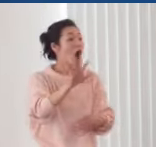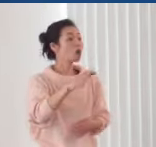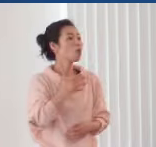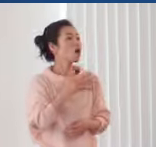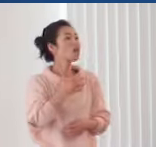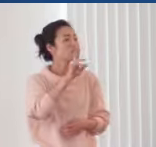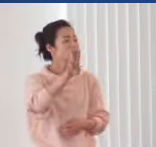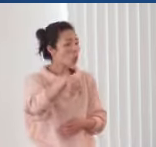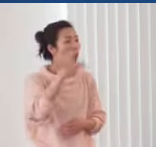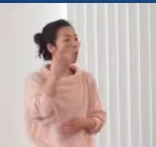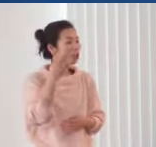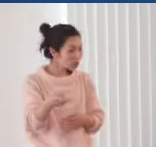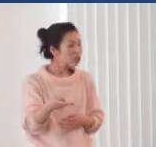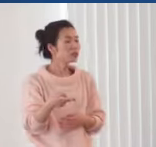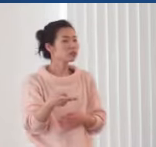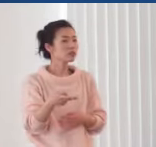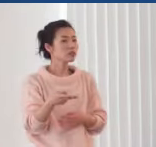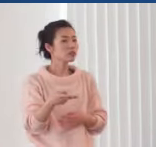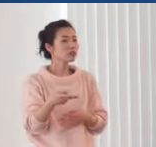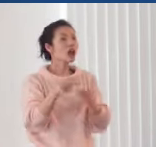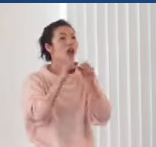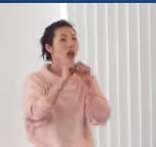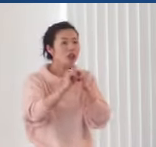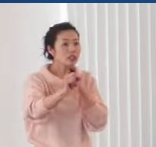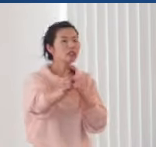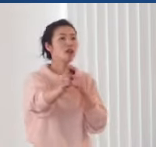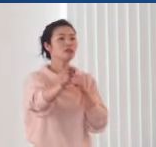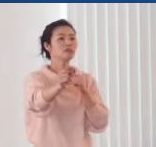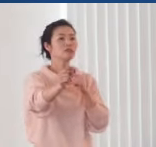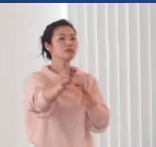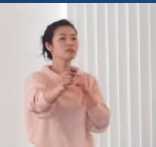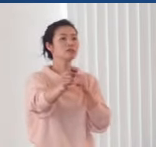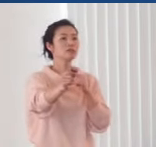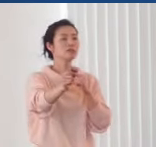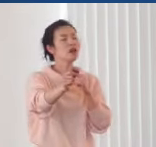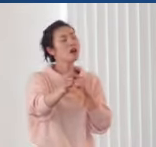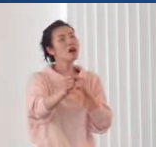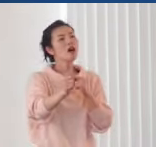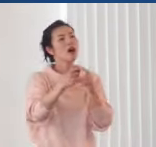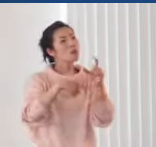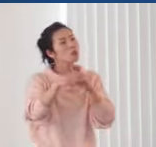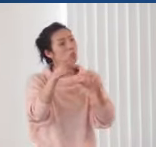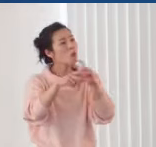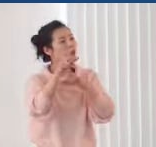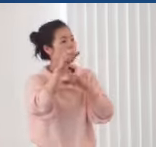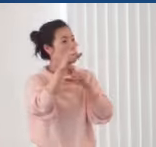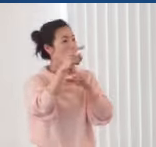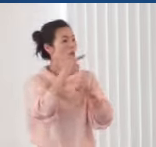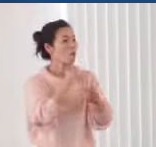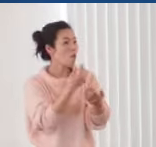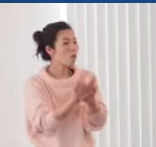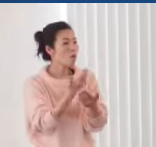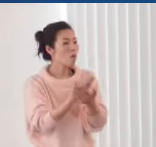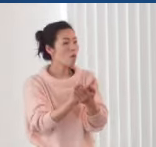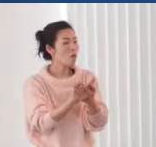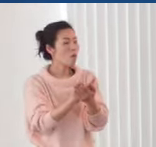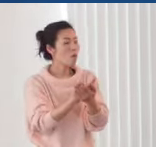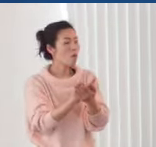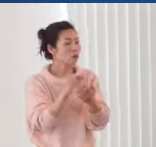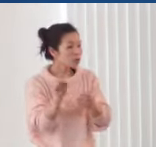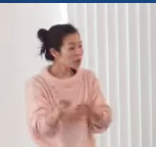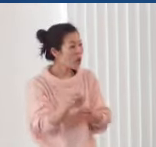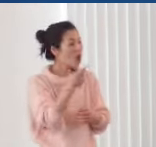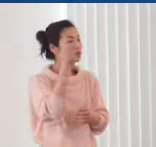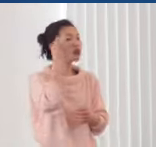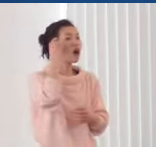界とか無限とか永遠とかそういうことをこう無意識のうちにというかこう